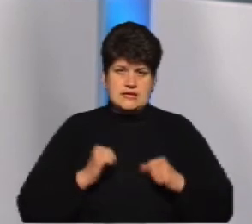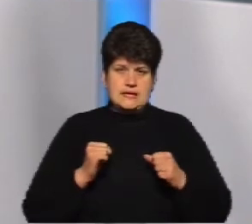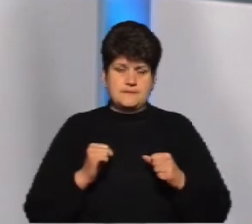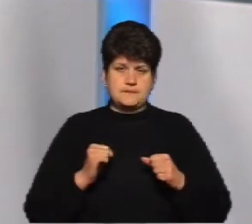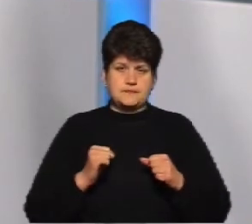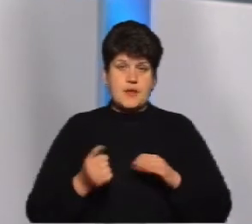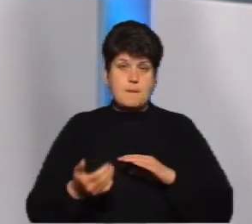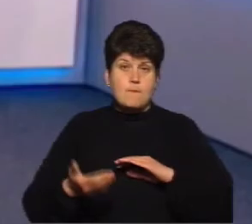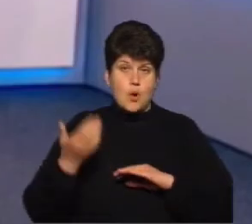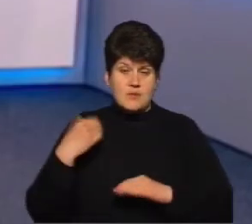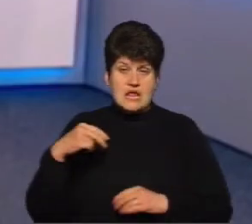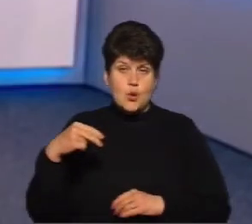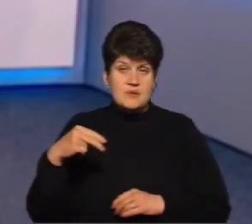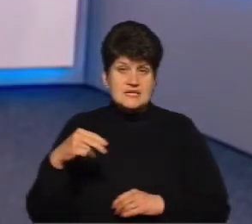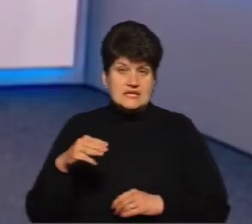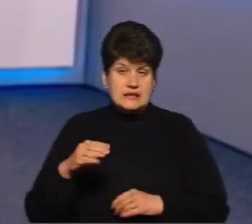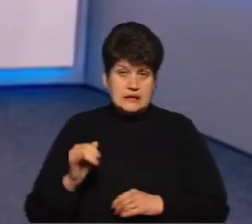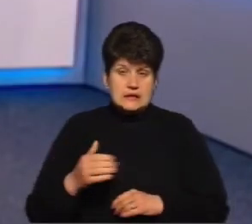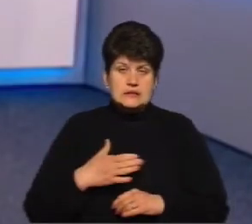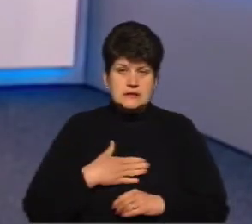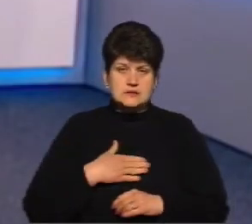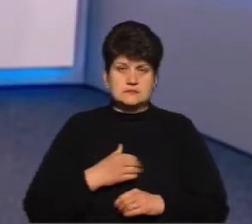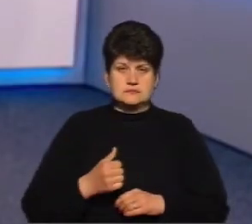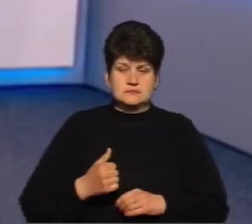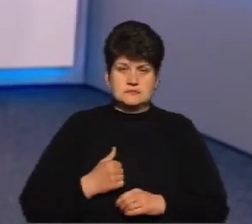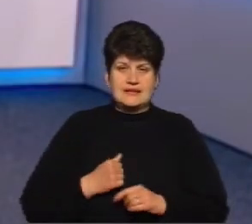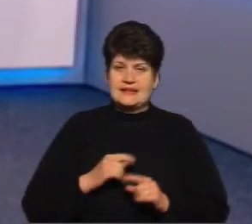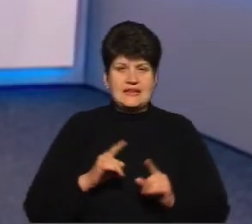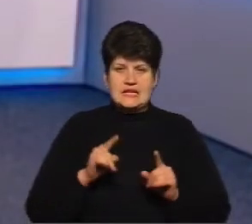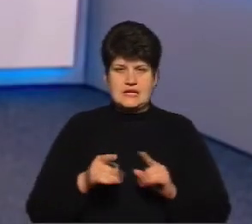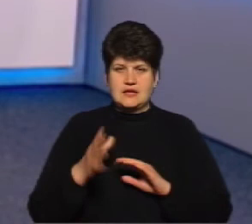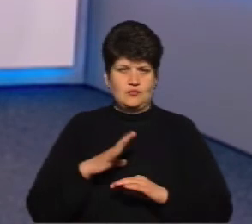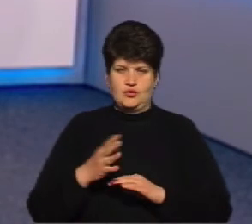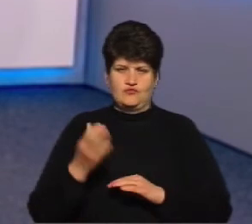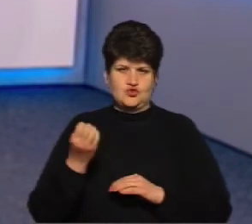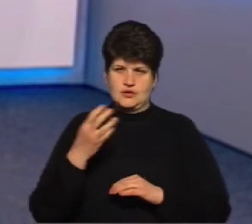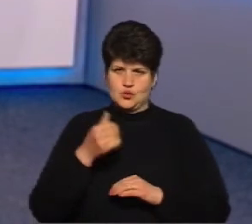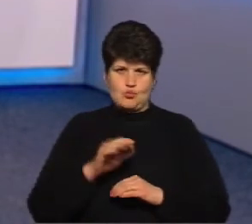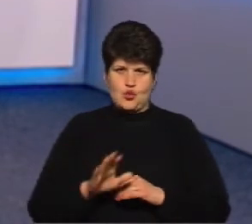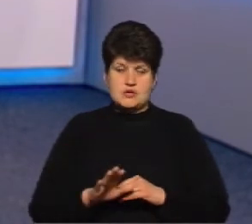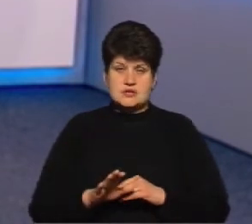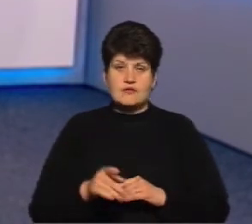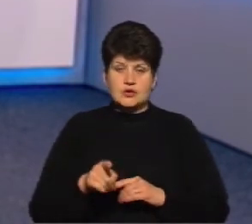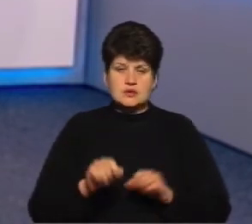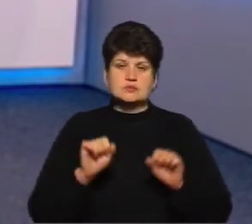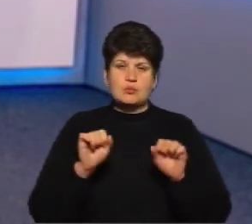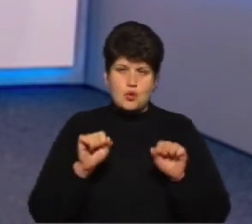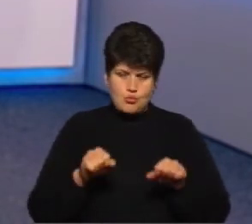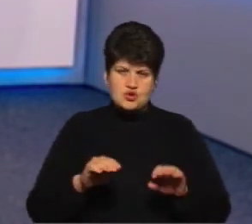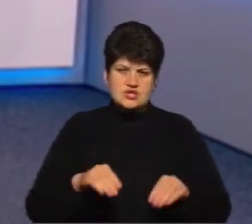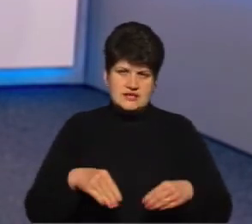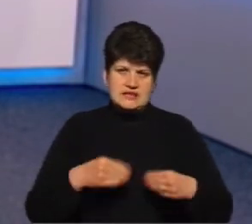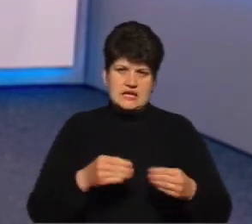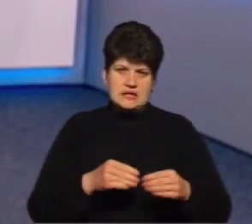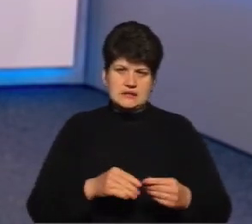попереднього президента, наші Збройні Сили не ті, які були в 2014 році. Вони спроможні дати,